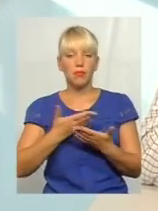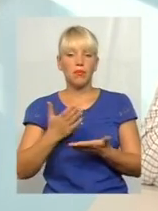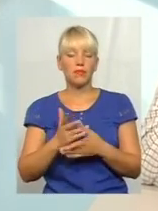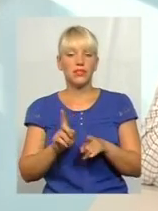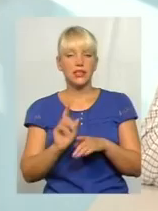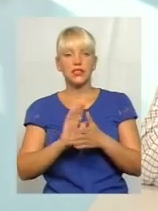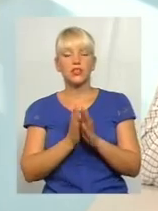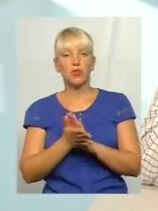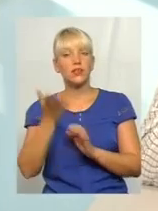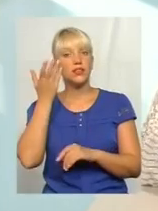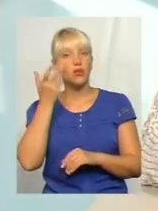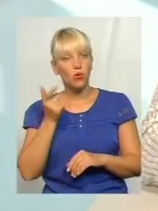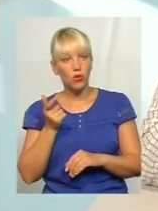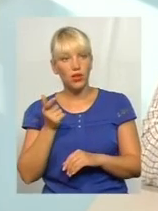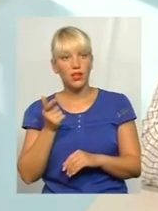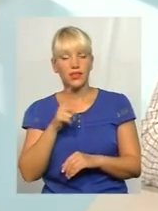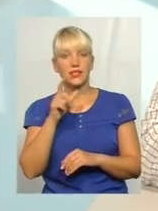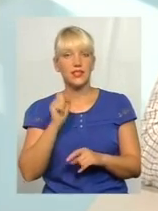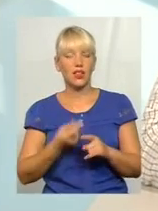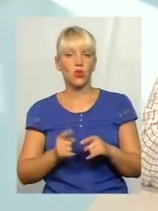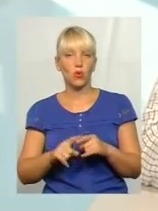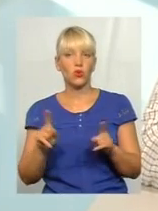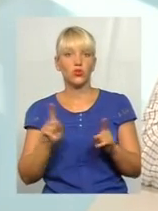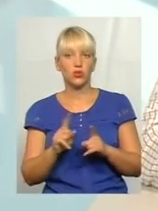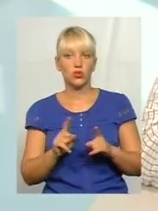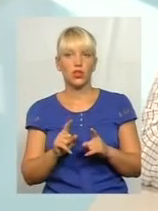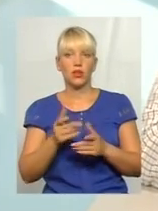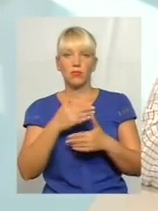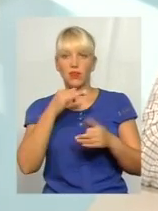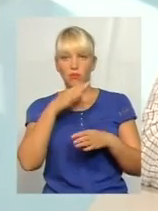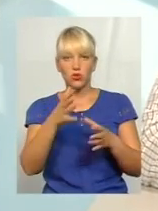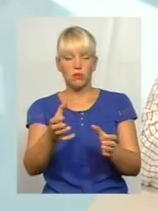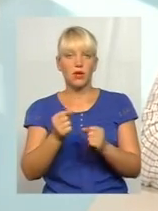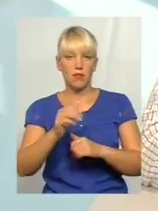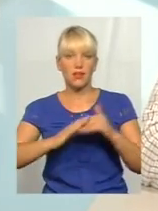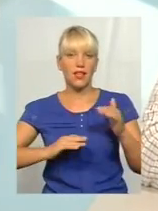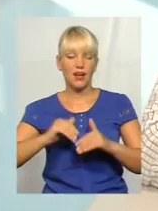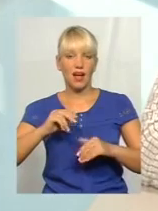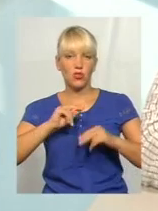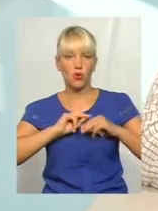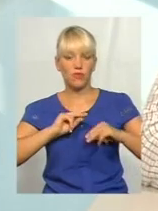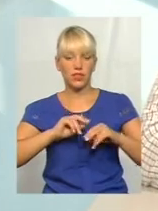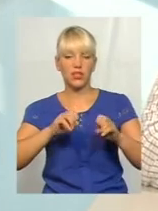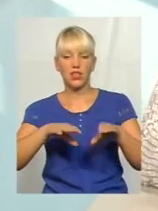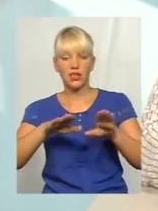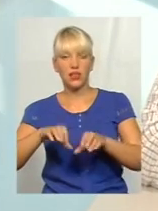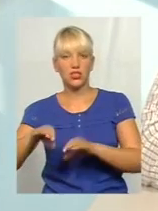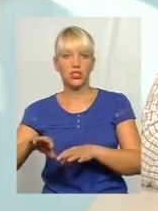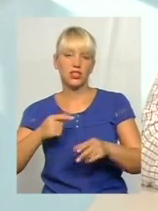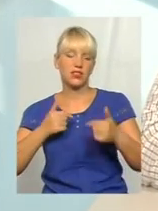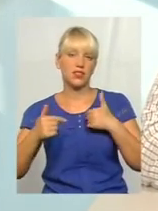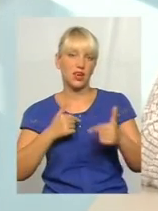тобто коли із-за того що ми не можемо приймати кадрові рішення так страждають діти страждають в